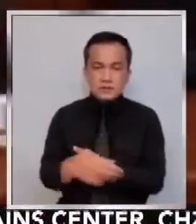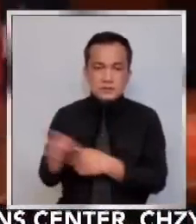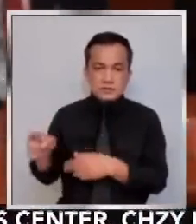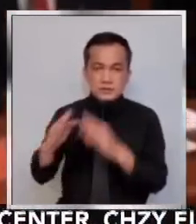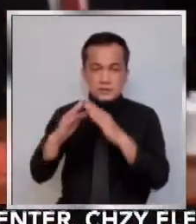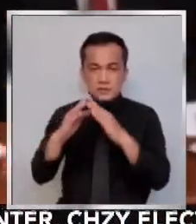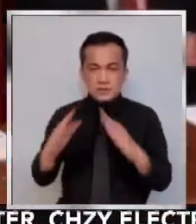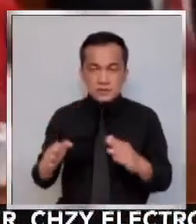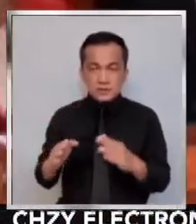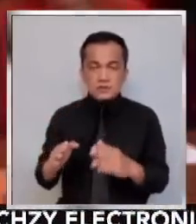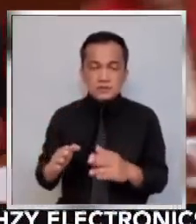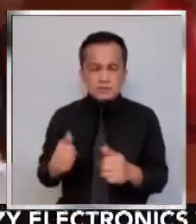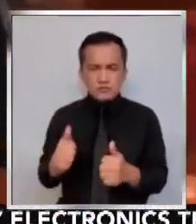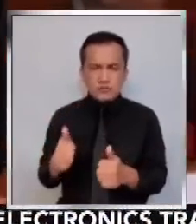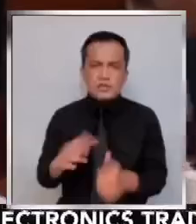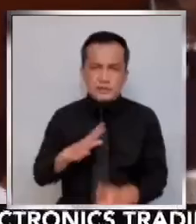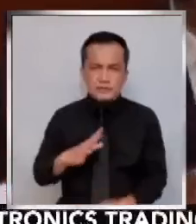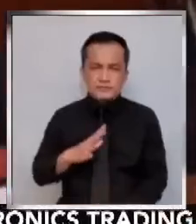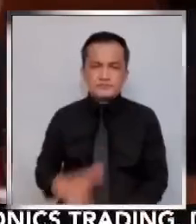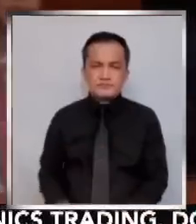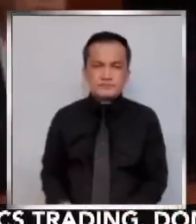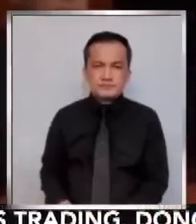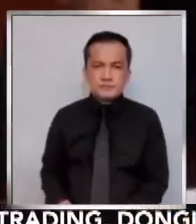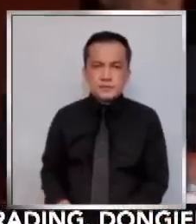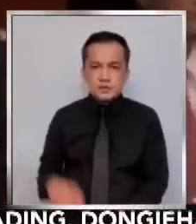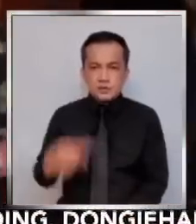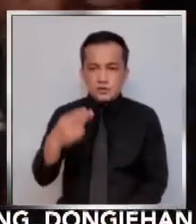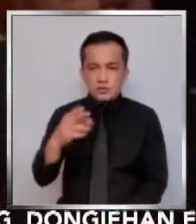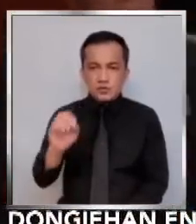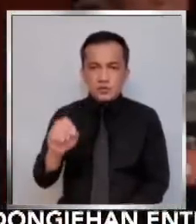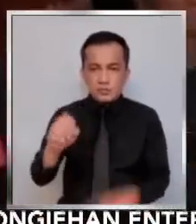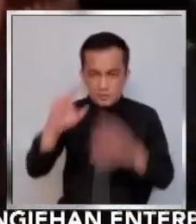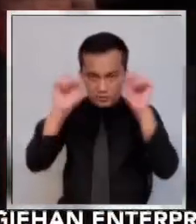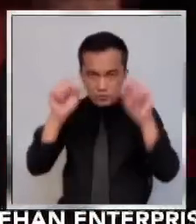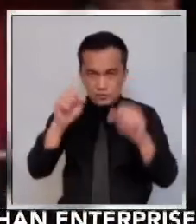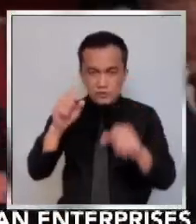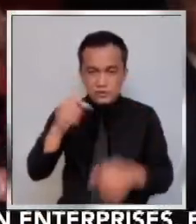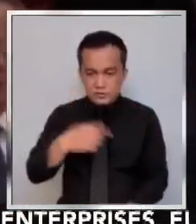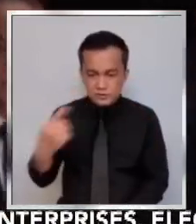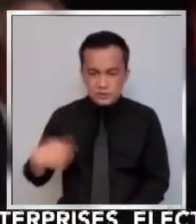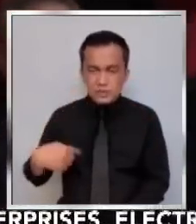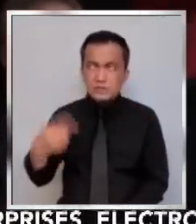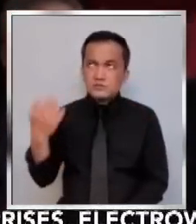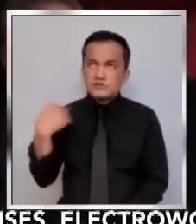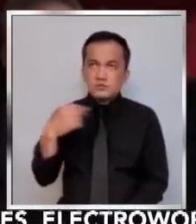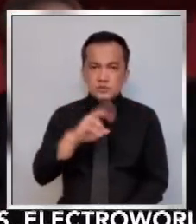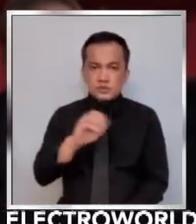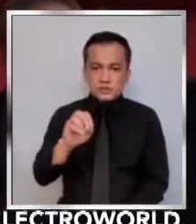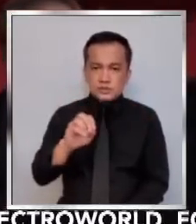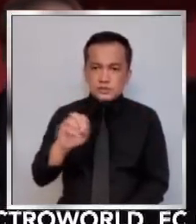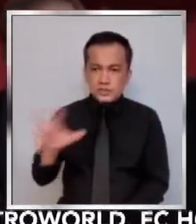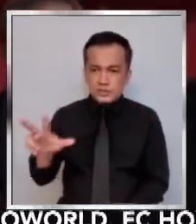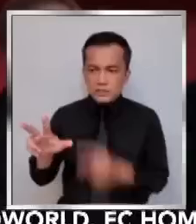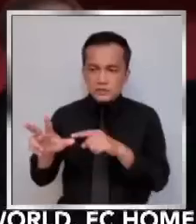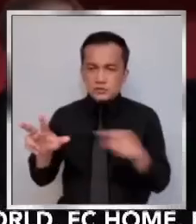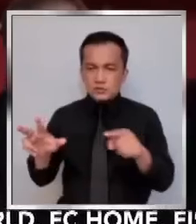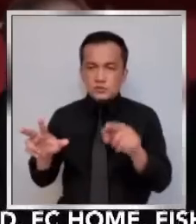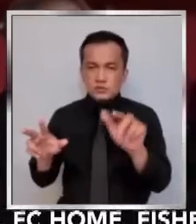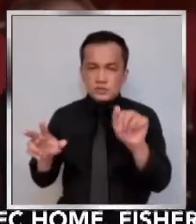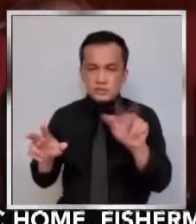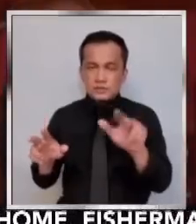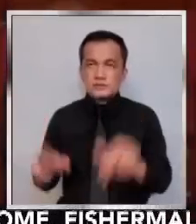ang pakiramdam nito. Si Hu ang Pangulo ng China noong 2003 hanggang 2013. Sa naturang pagtitipon ng